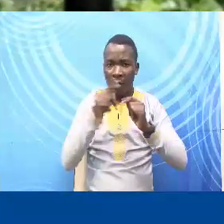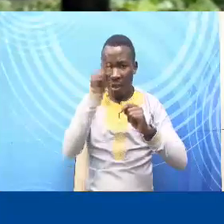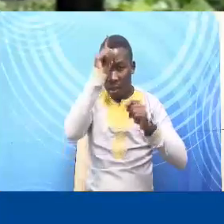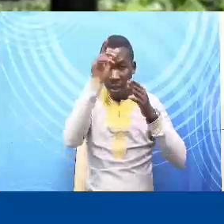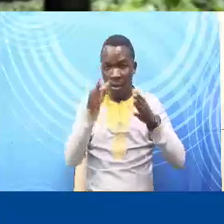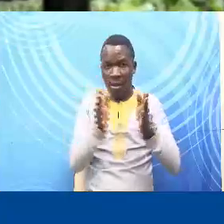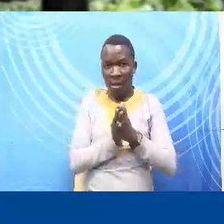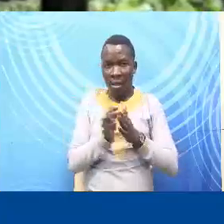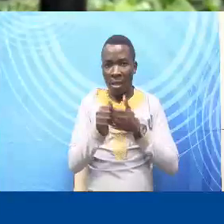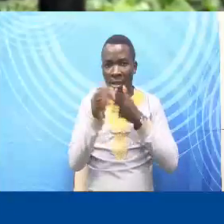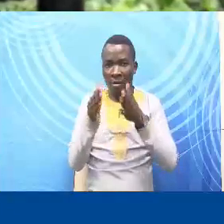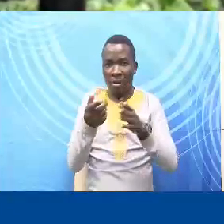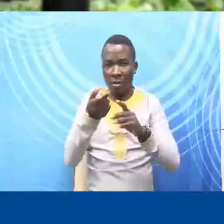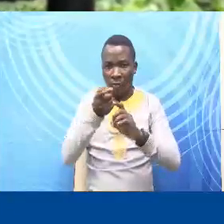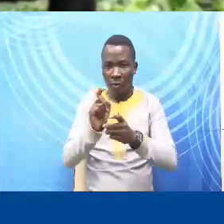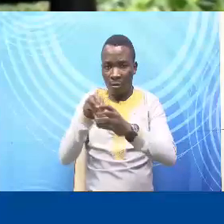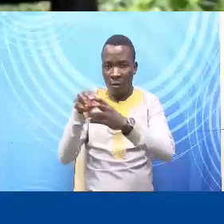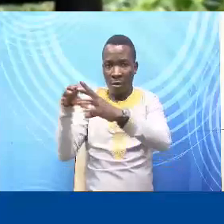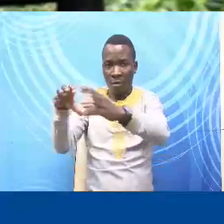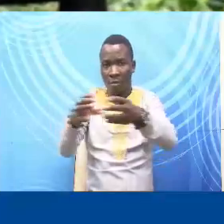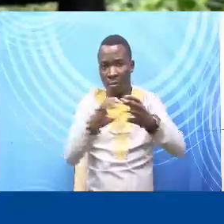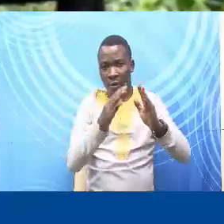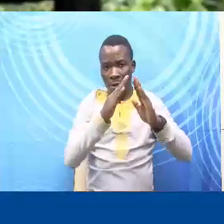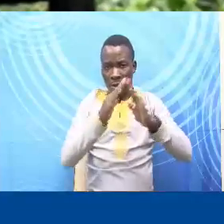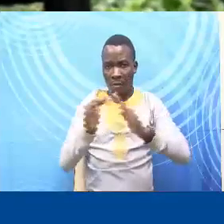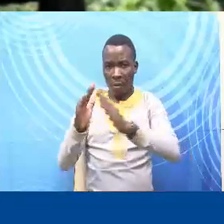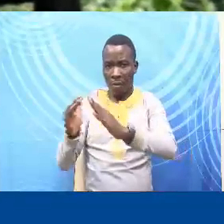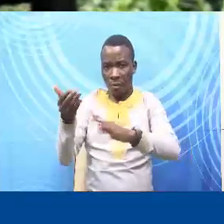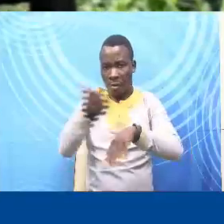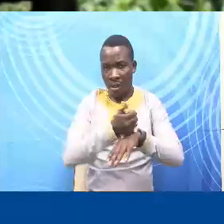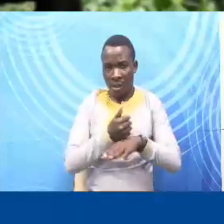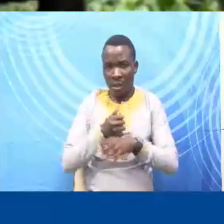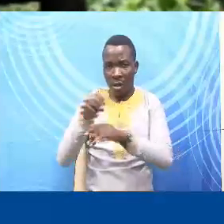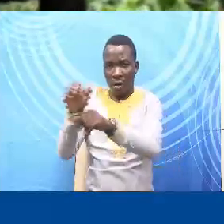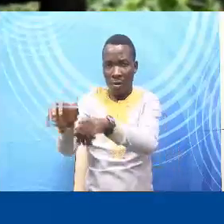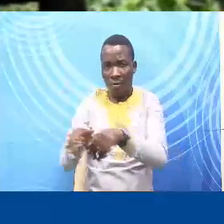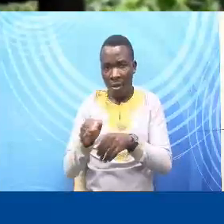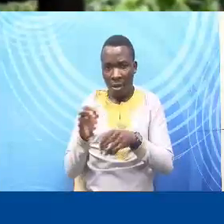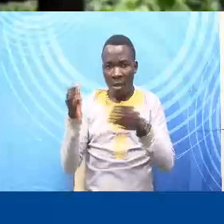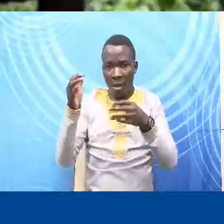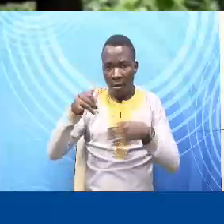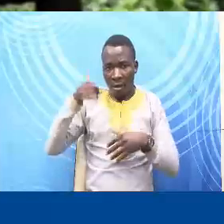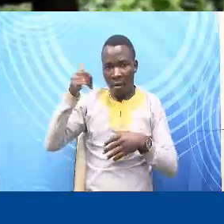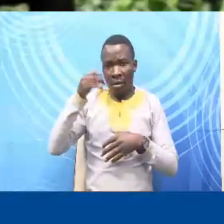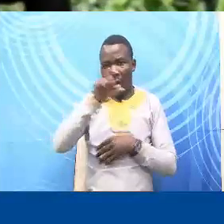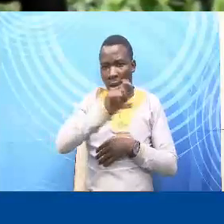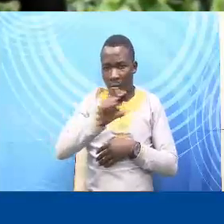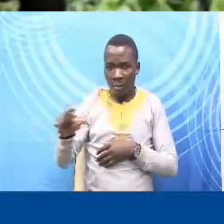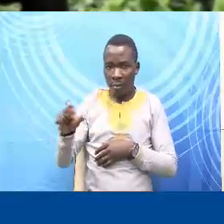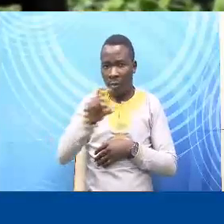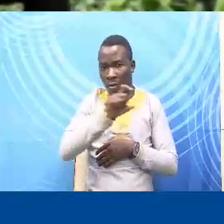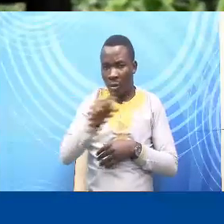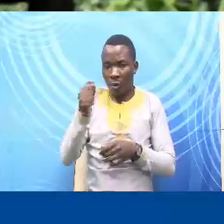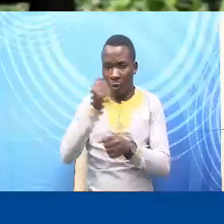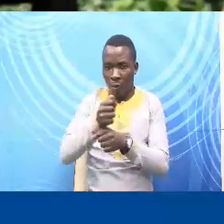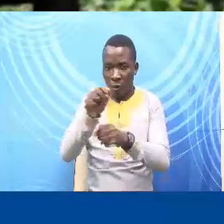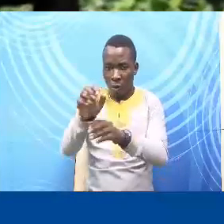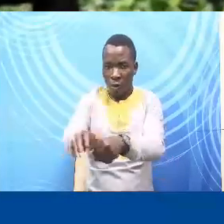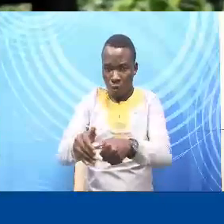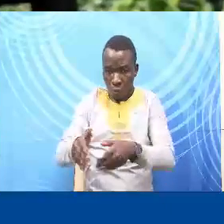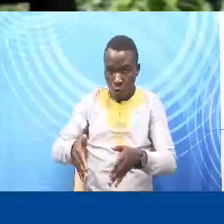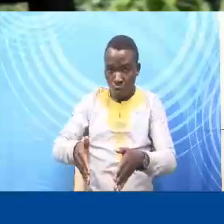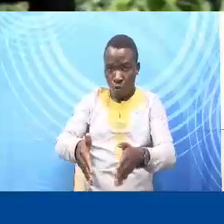n'isibo ko bashyiraho imiganda ihoraho ya buri cyumweru yo gucukura imirwanyasuri aho itari ndetse no